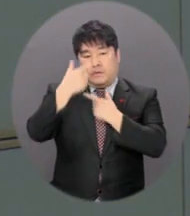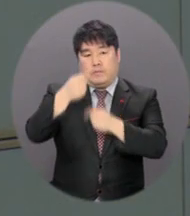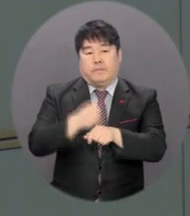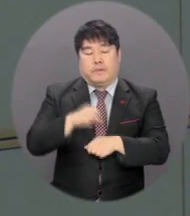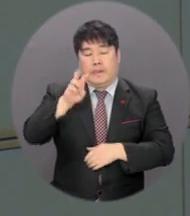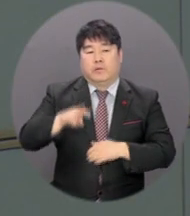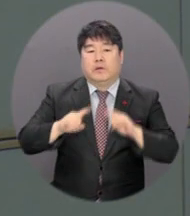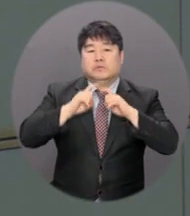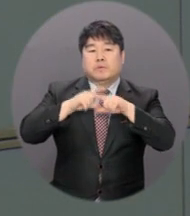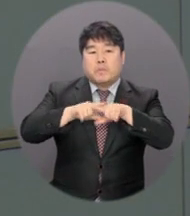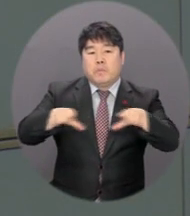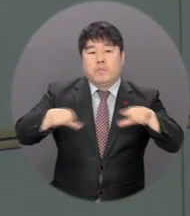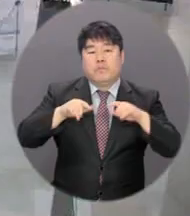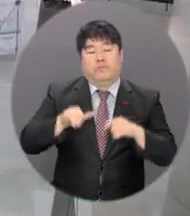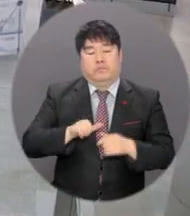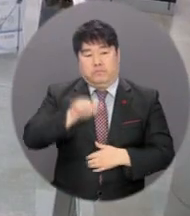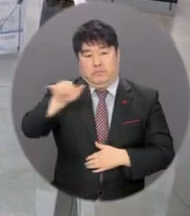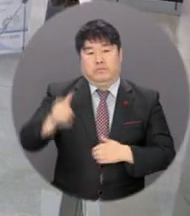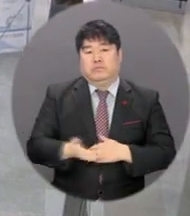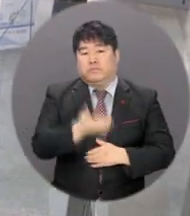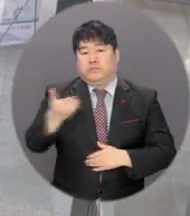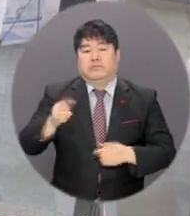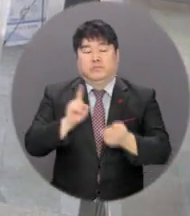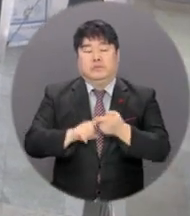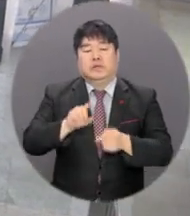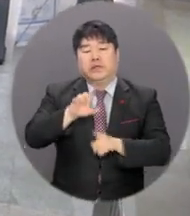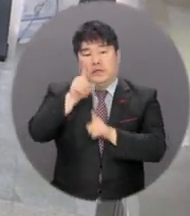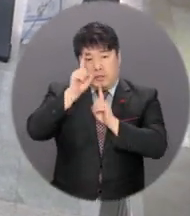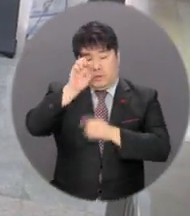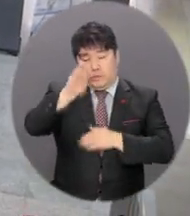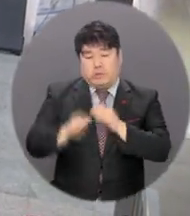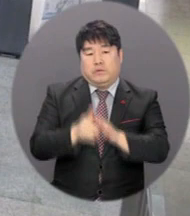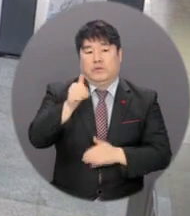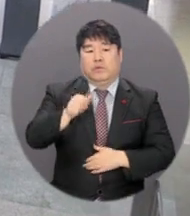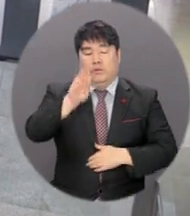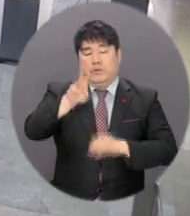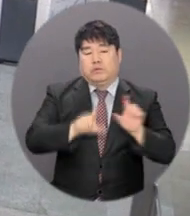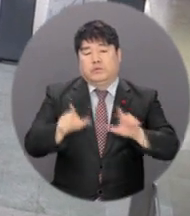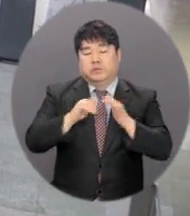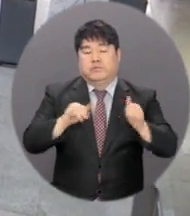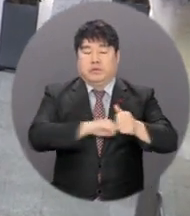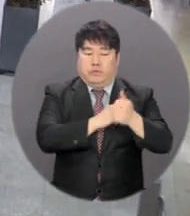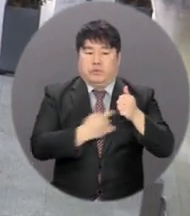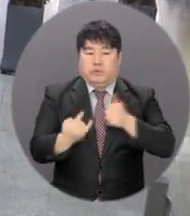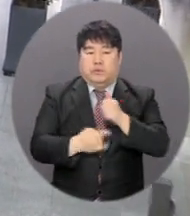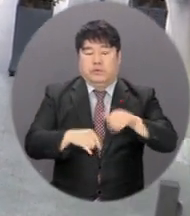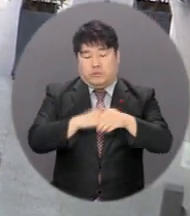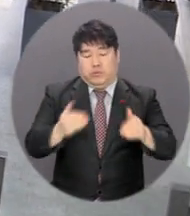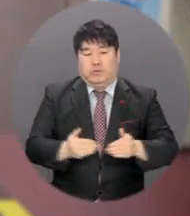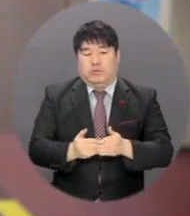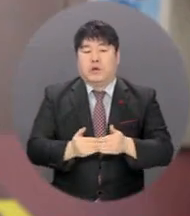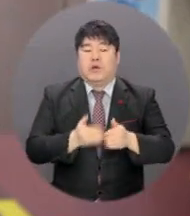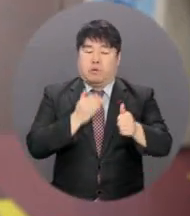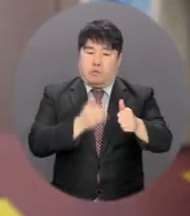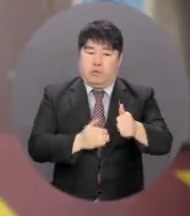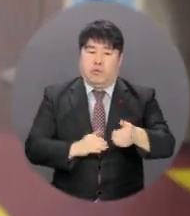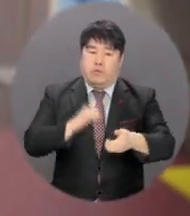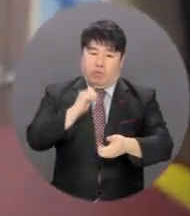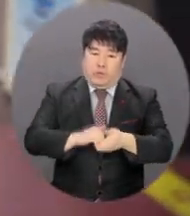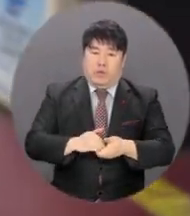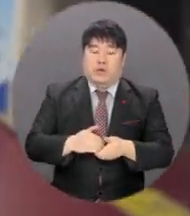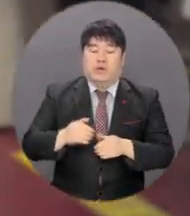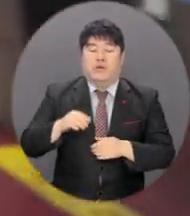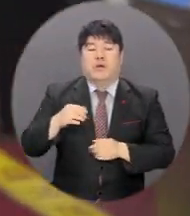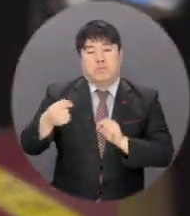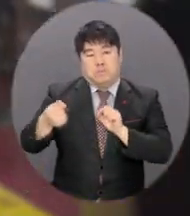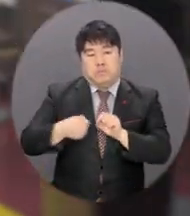광주 민간공항 이전과 관련해서는 이용섭 광주시장이 광주시민권익위원회의 권고시한을 앞둔 오는 10일